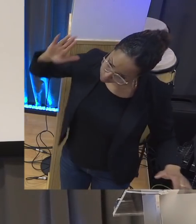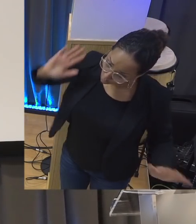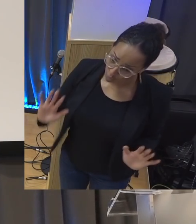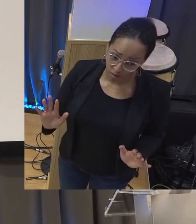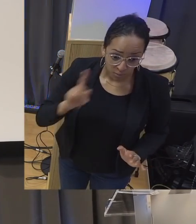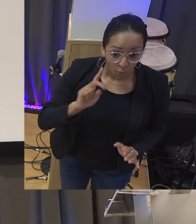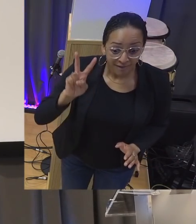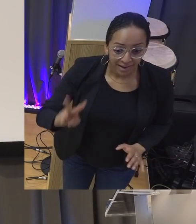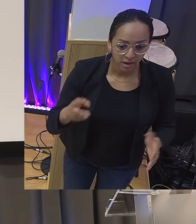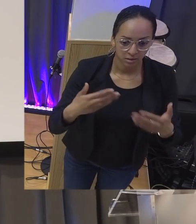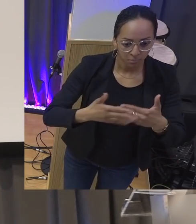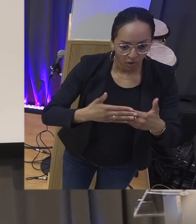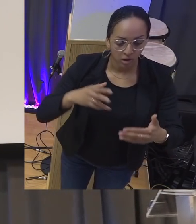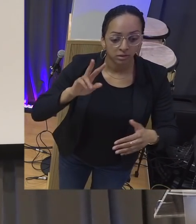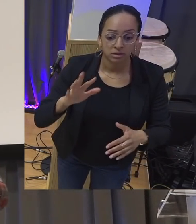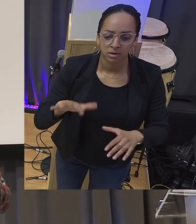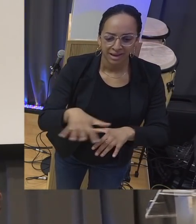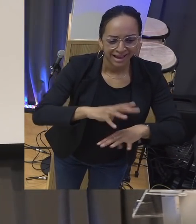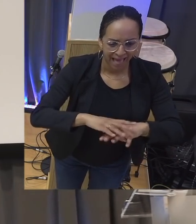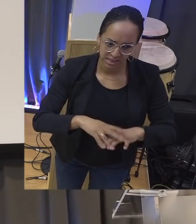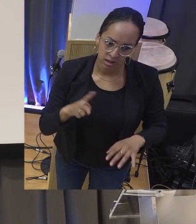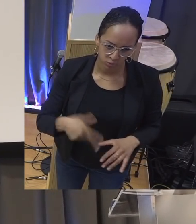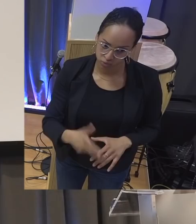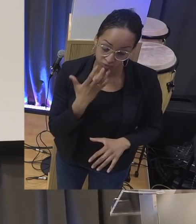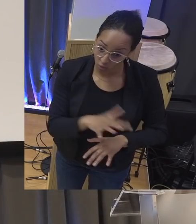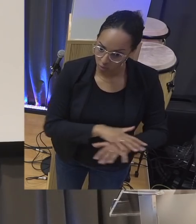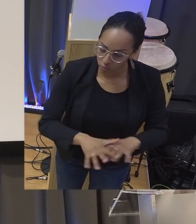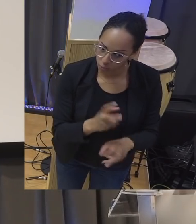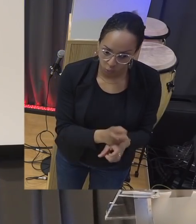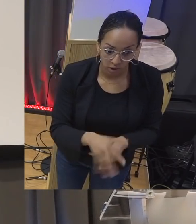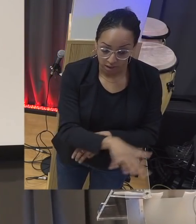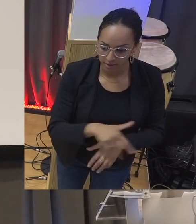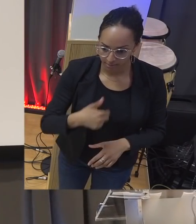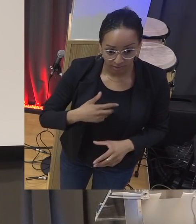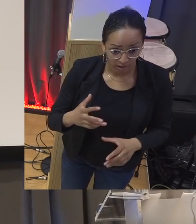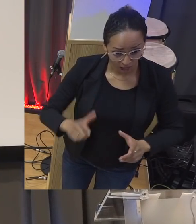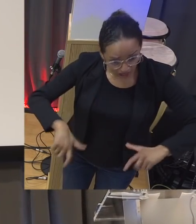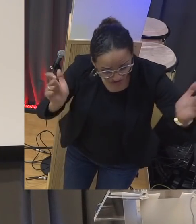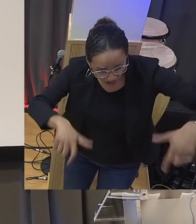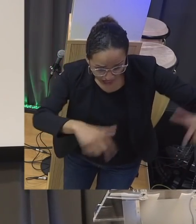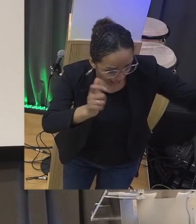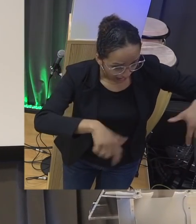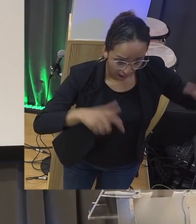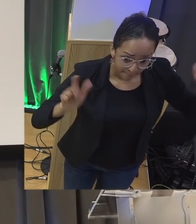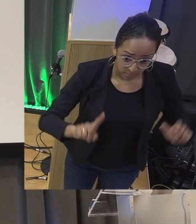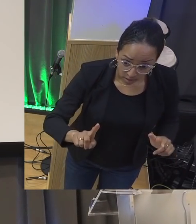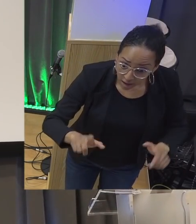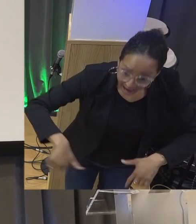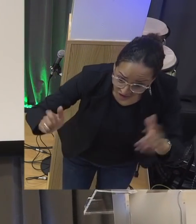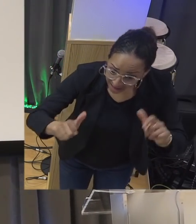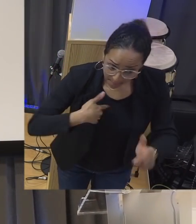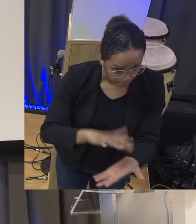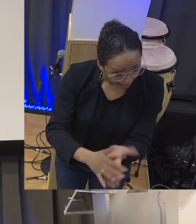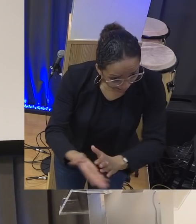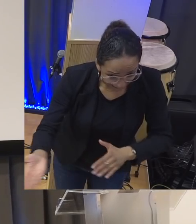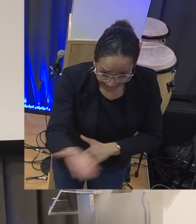on fait du porte-à-porte, dans les quartiers vraiment chauds, hein, on toque à la porte. On est là, on est cité, hein, on arrive, n'importe quel... Je peux faire le pari avec